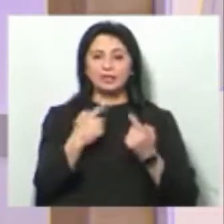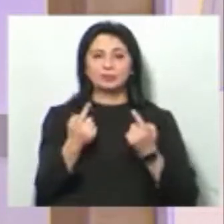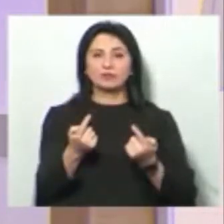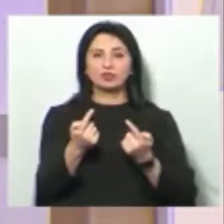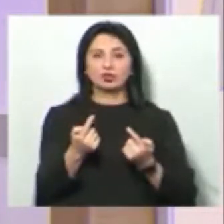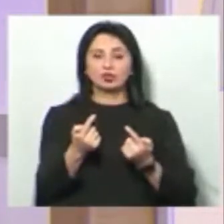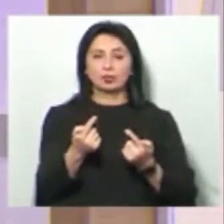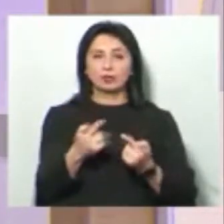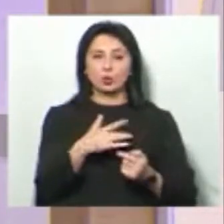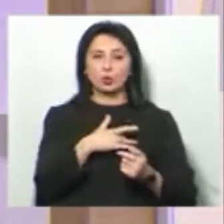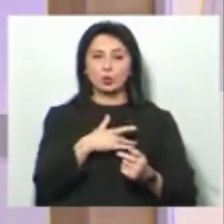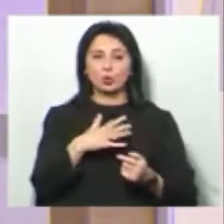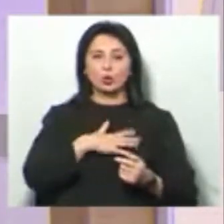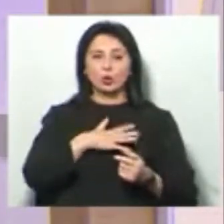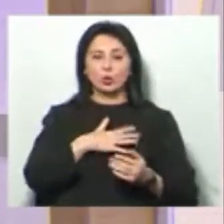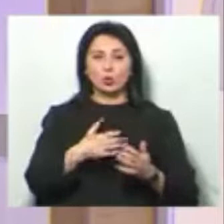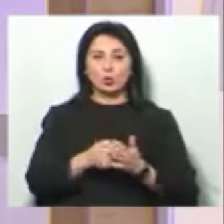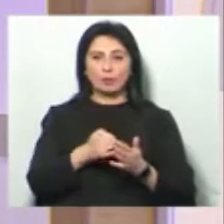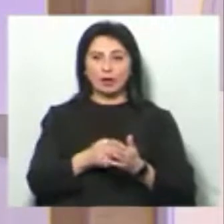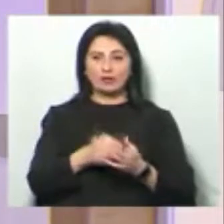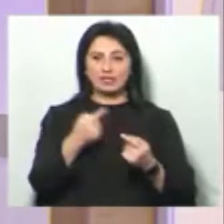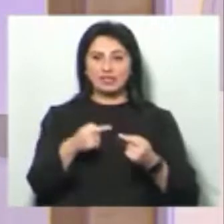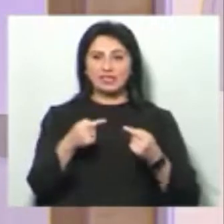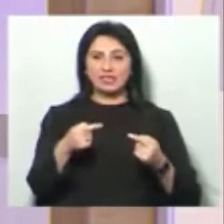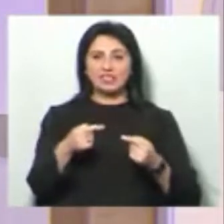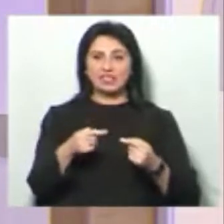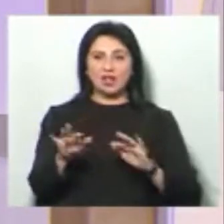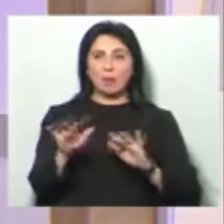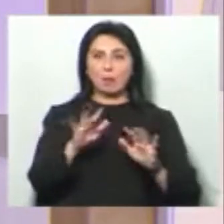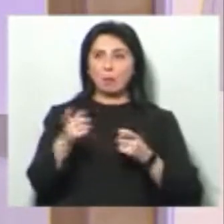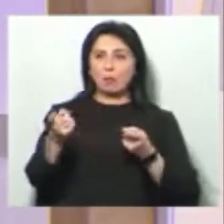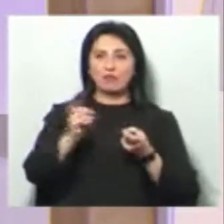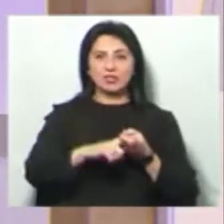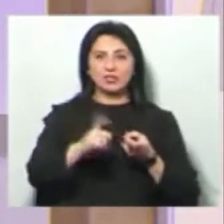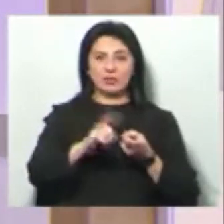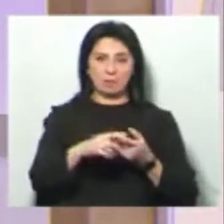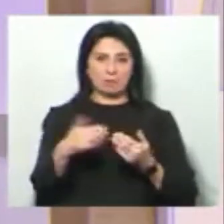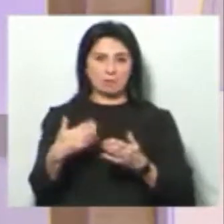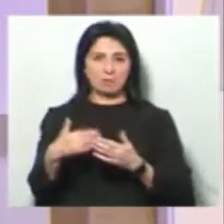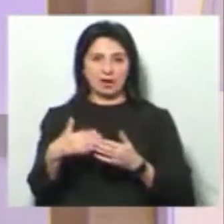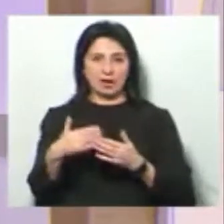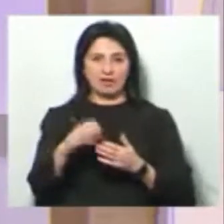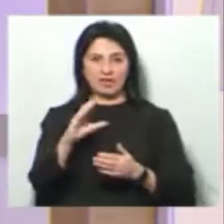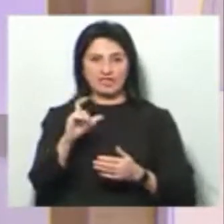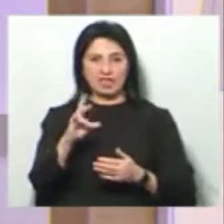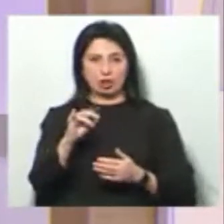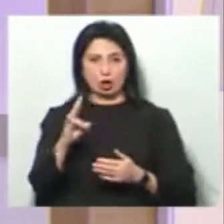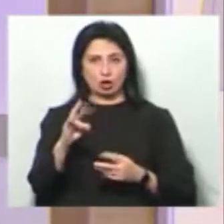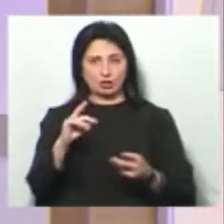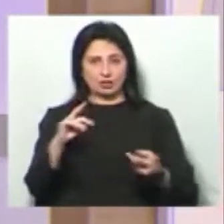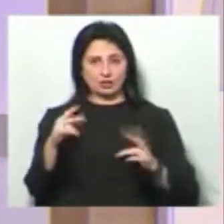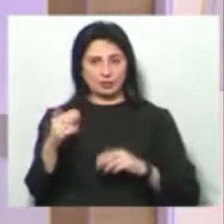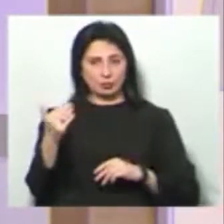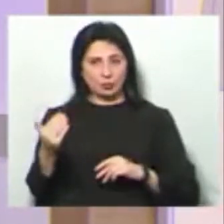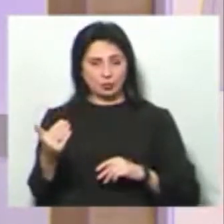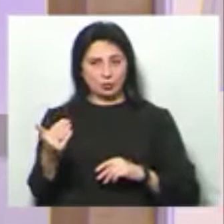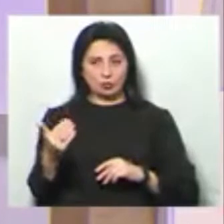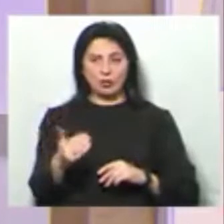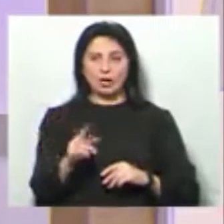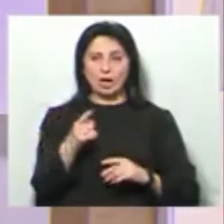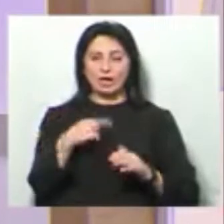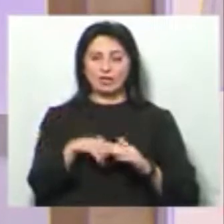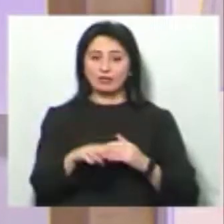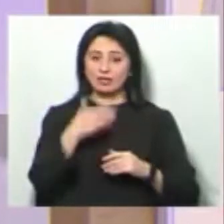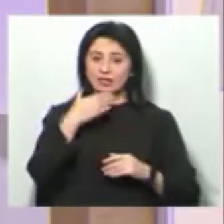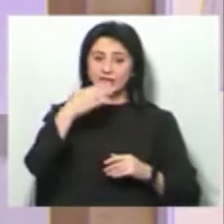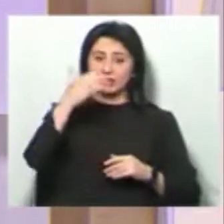მნიშვნელოვანია გულის უკმარისობაზე ვისაუბროთ სხვადასხვა მოვლენასთან კავშირში, მაგალითად სეზონური ცვლილებების გათვალისწინებით, რადგან